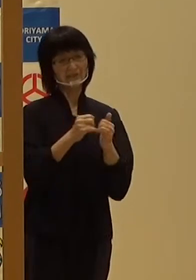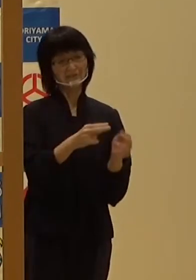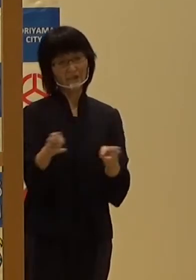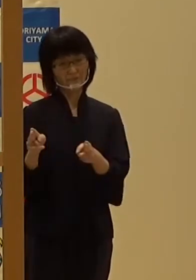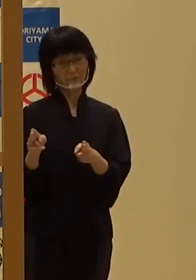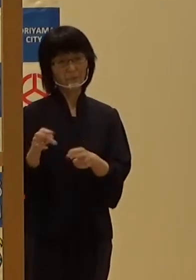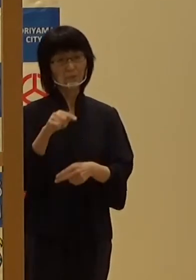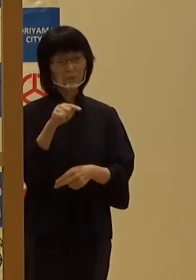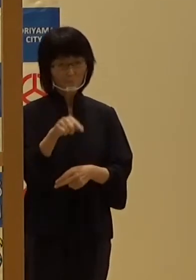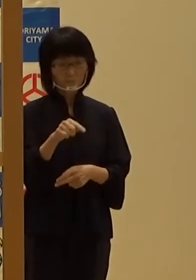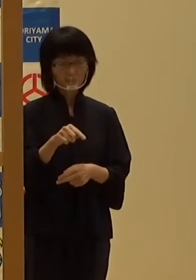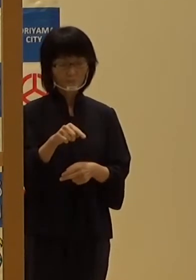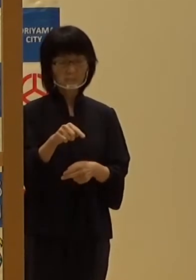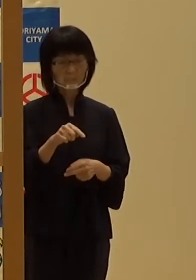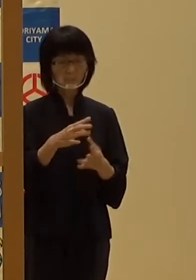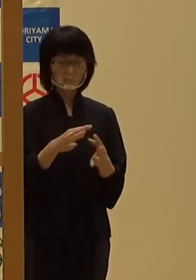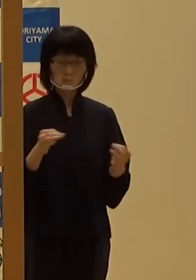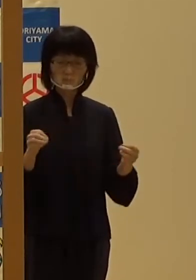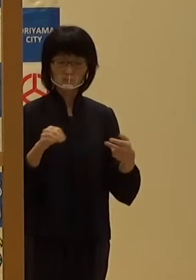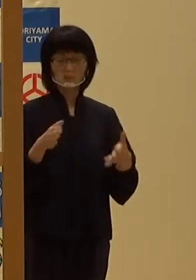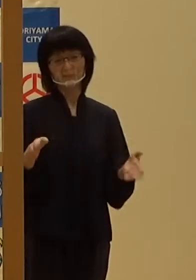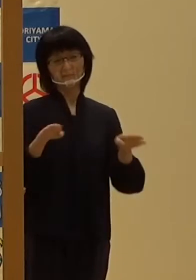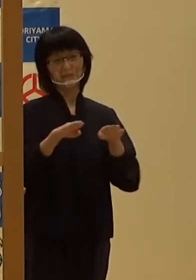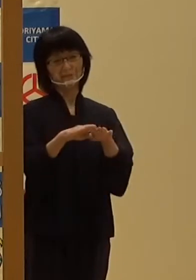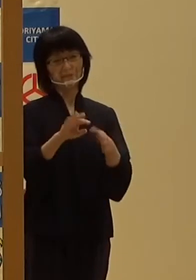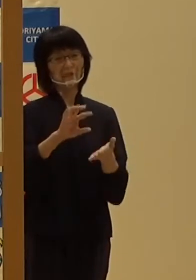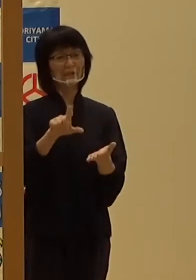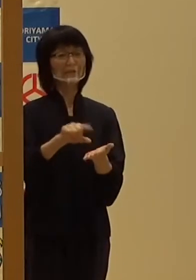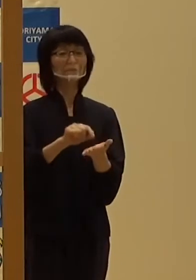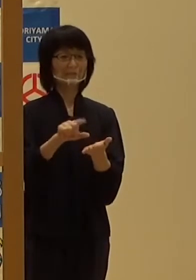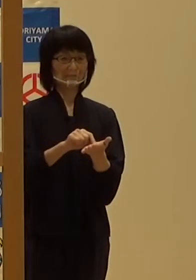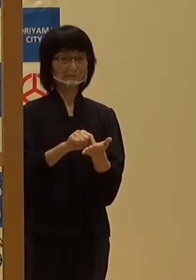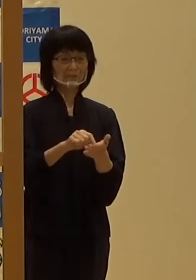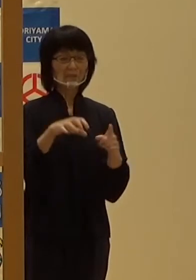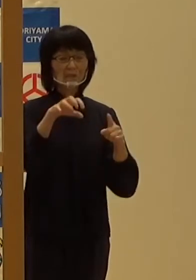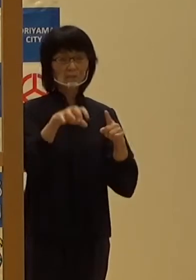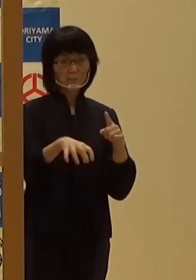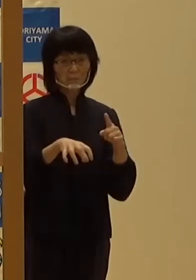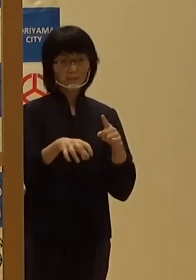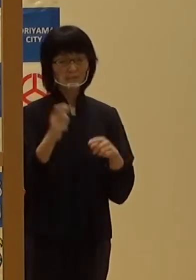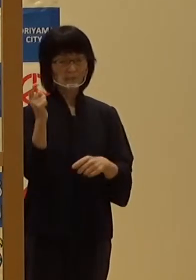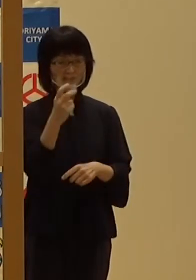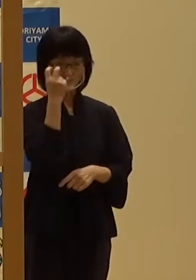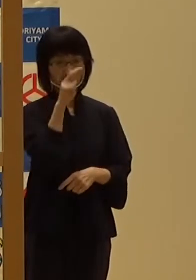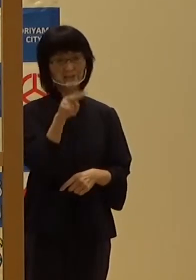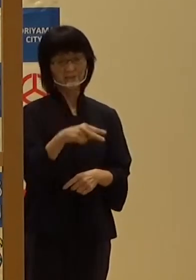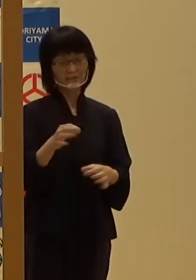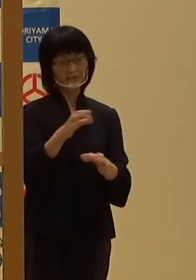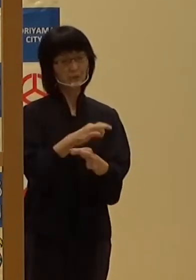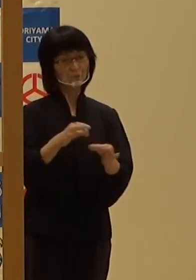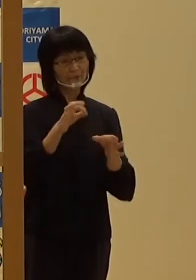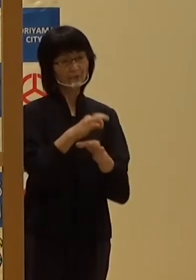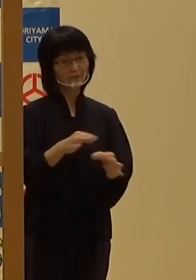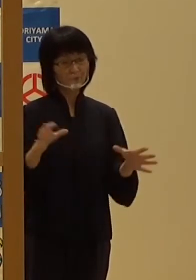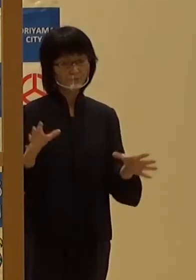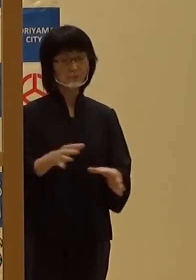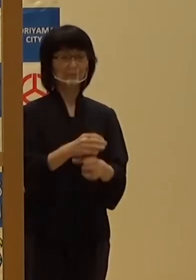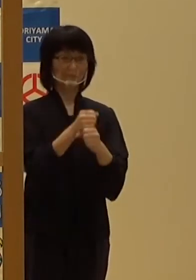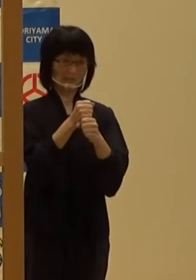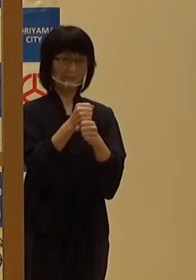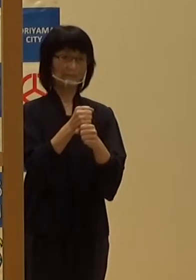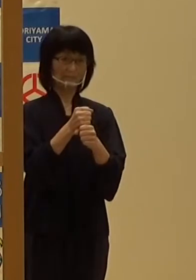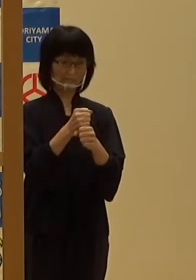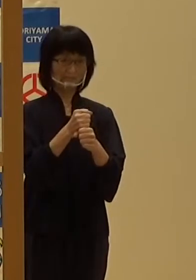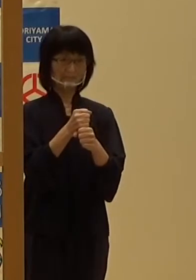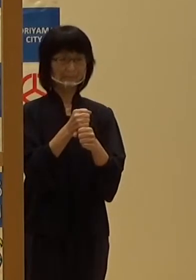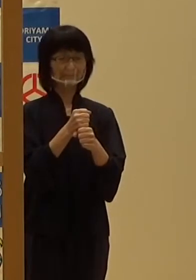に多くの施設で活用されておりますが、公園の維持管理運営を一体的に導入することによりまして